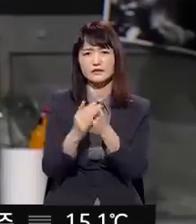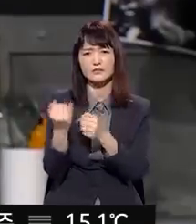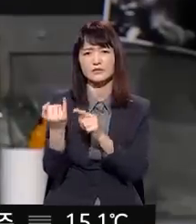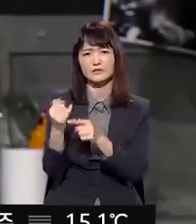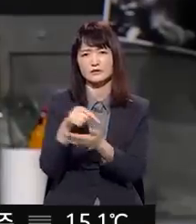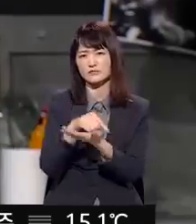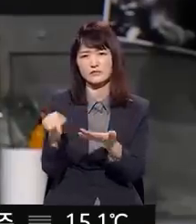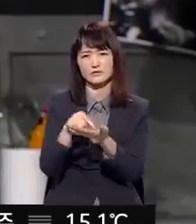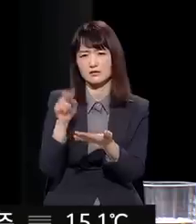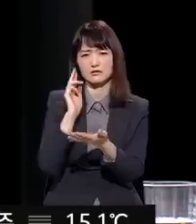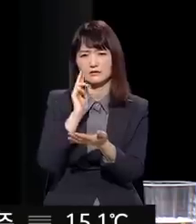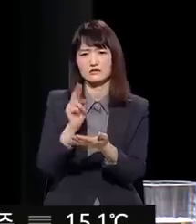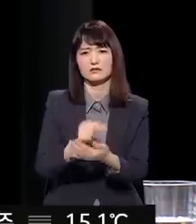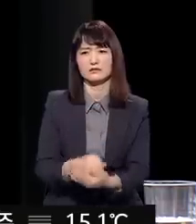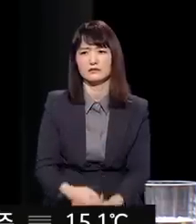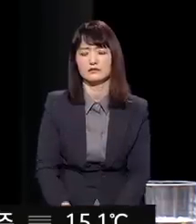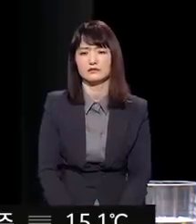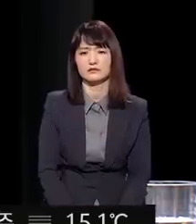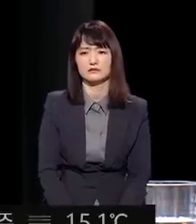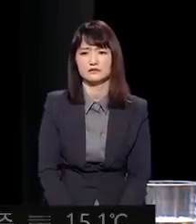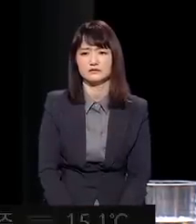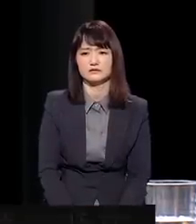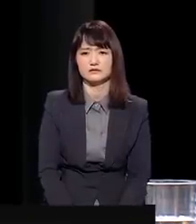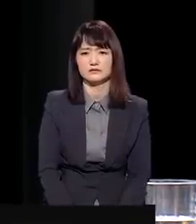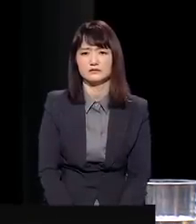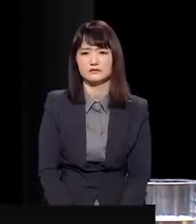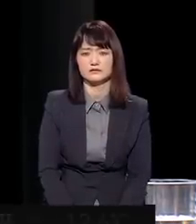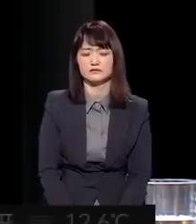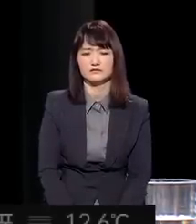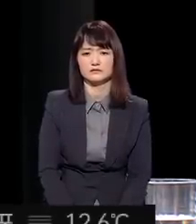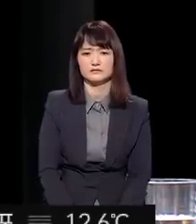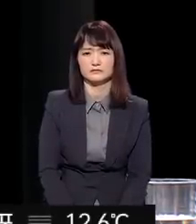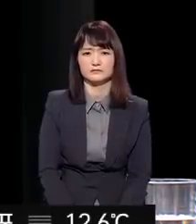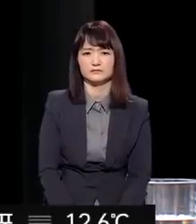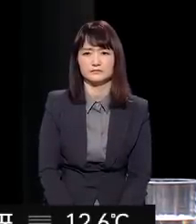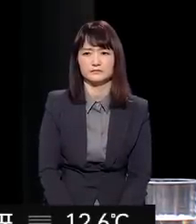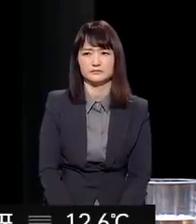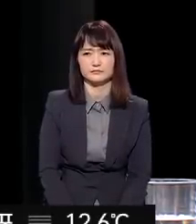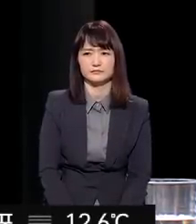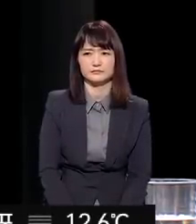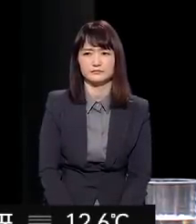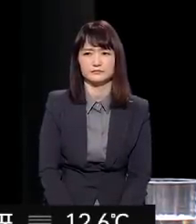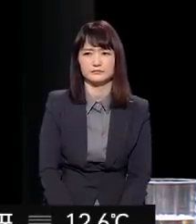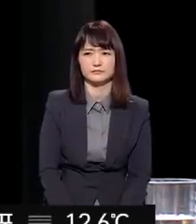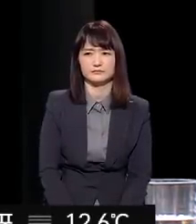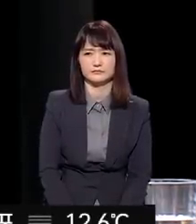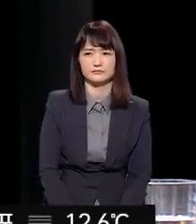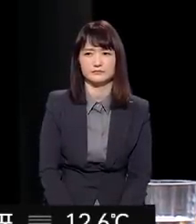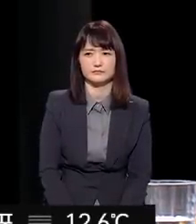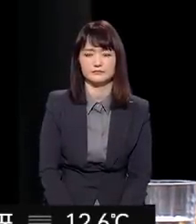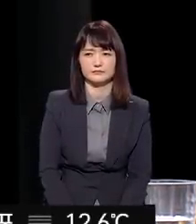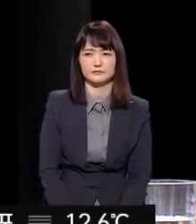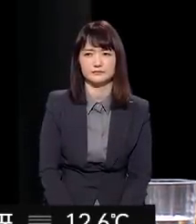거죠. 예. 아, 소장님. 아, 네.